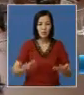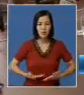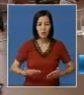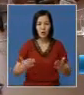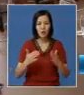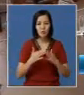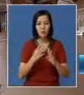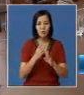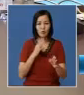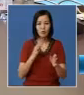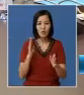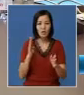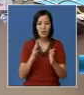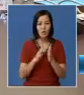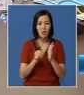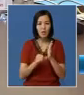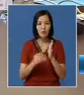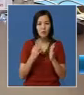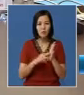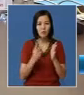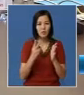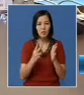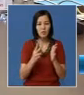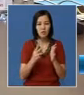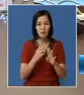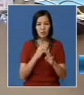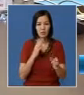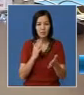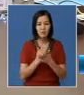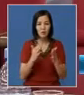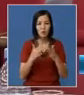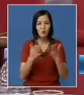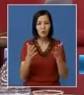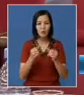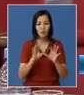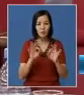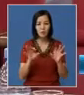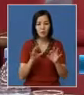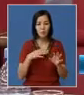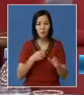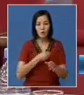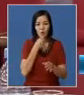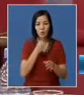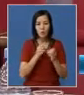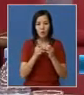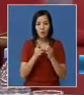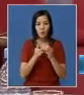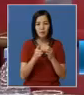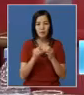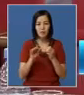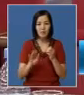кезегінде 692-ші болып тұр. Аймақ басшысы оған баспаналы болу жолдарын түсіндіріп берді. Үлкен 11-де, кішкентайым